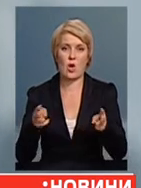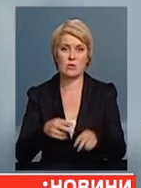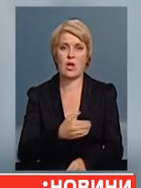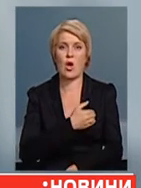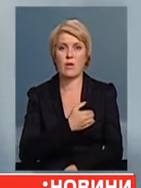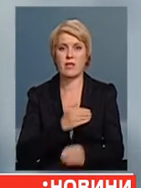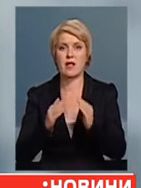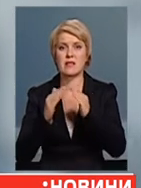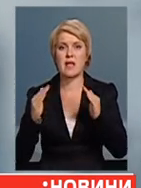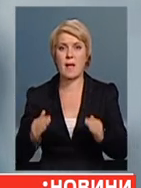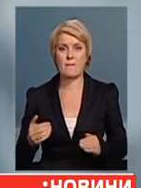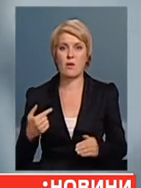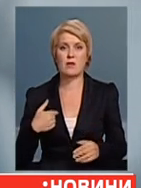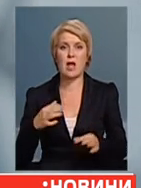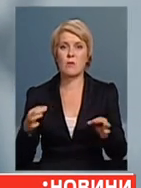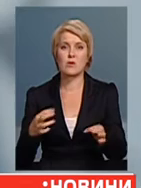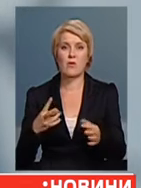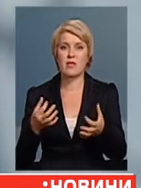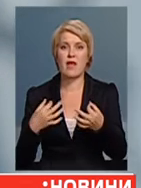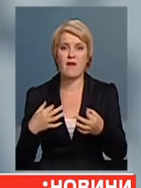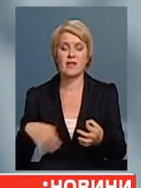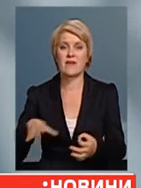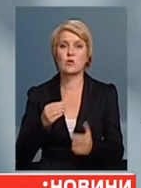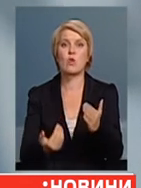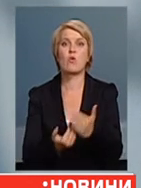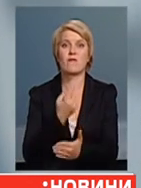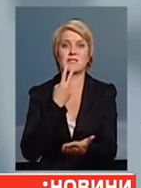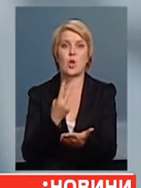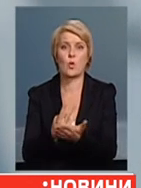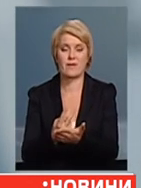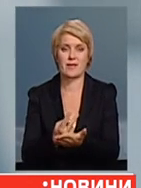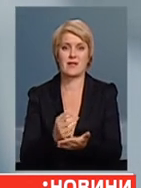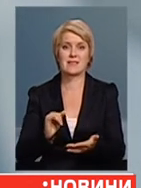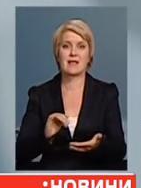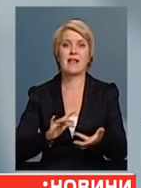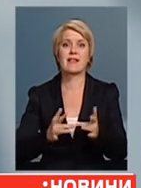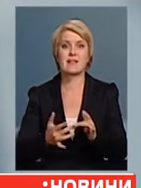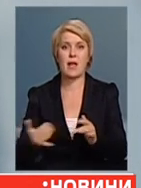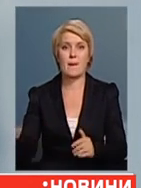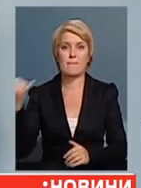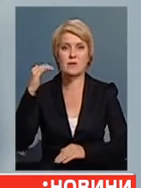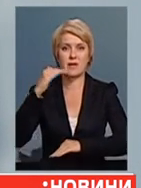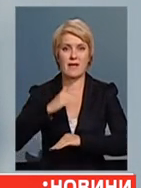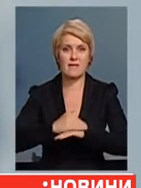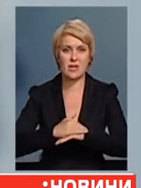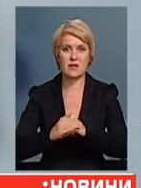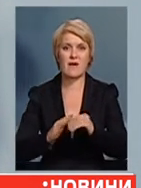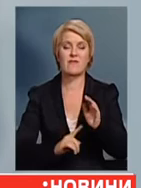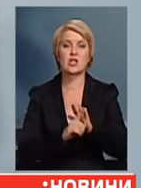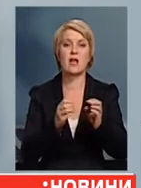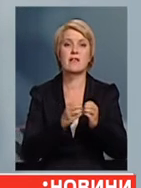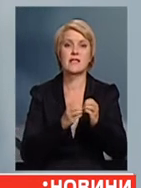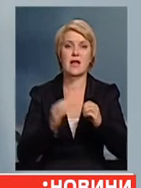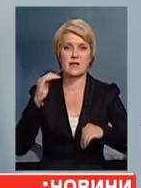хотел домой. Нам толком-то ничего не говорили. Мы все из новостей увидели, из интернета. Позвонили вечером, вчера, в начале 10